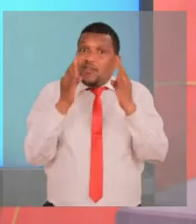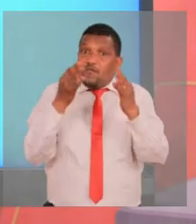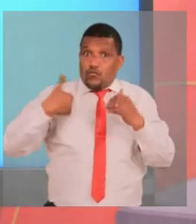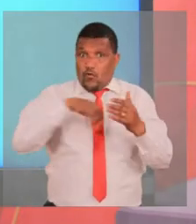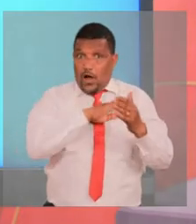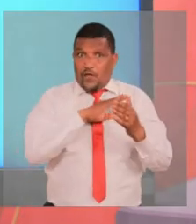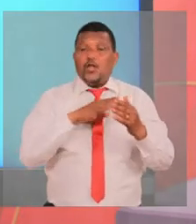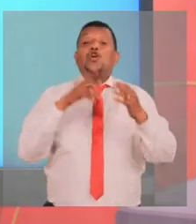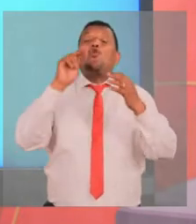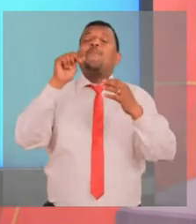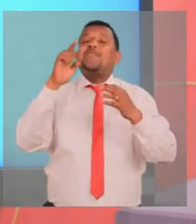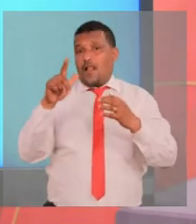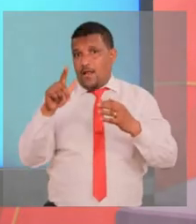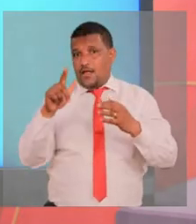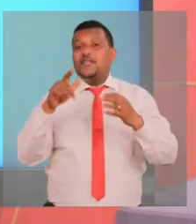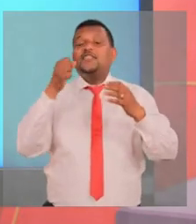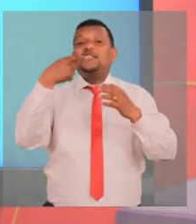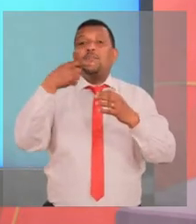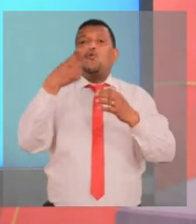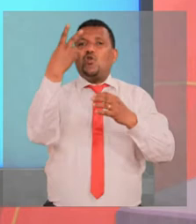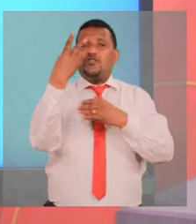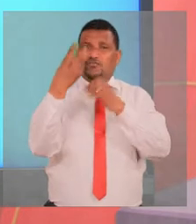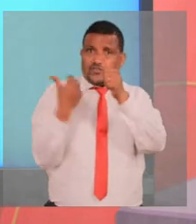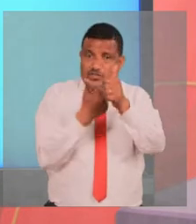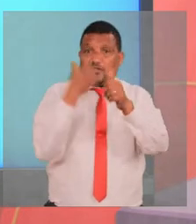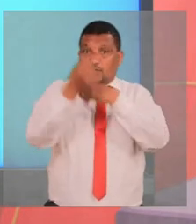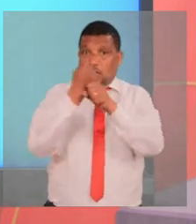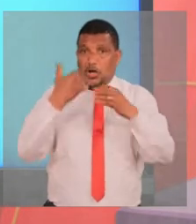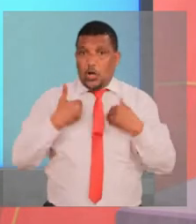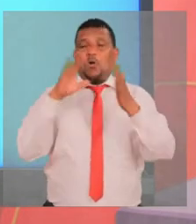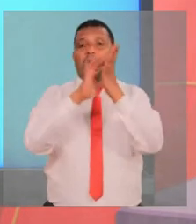कितने प्ले द